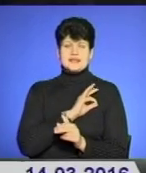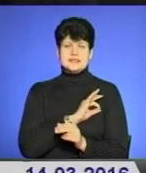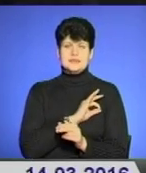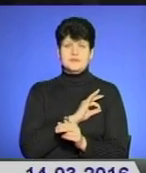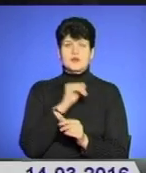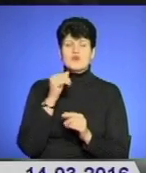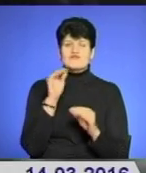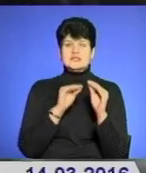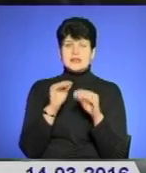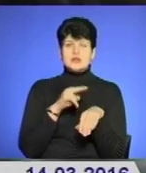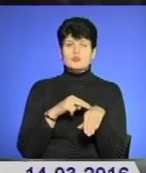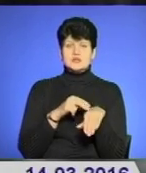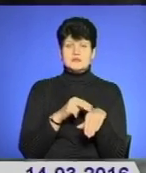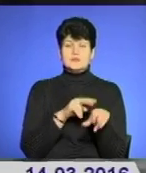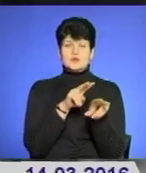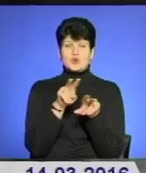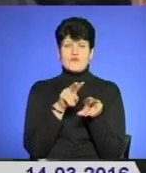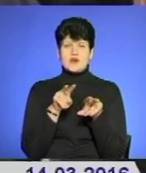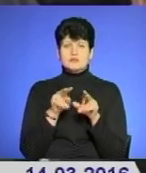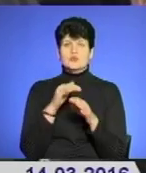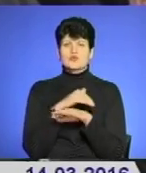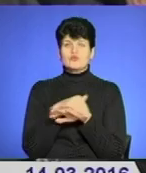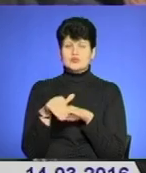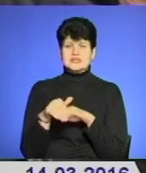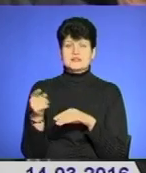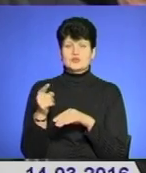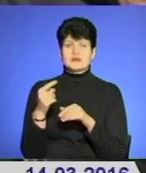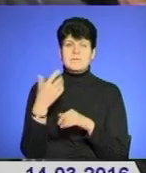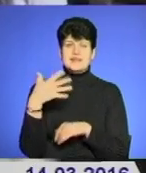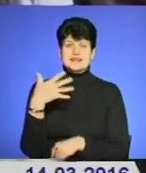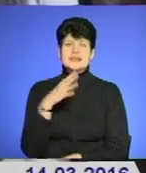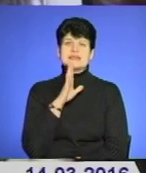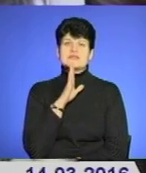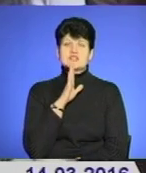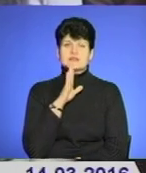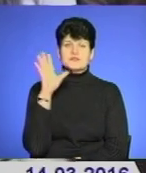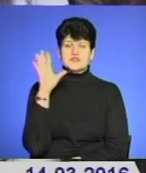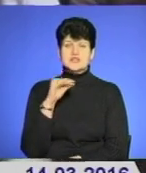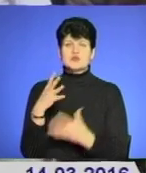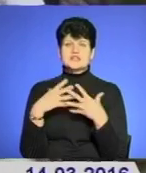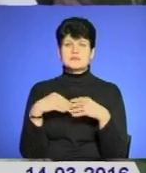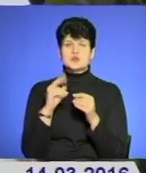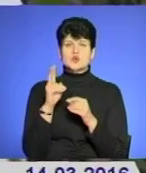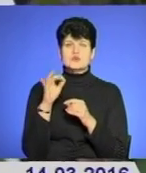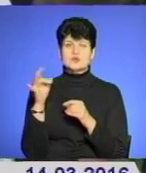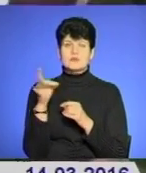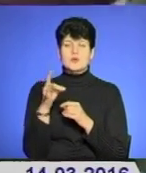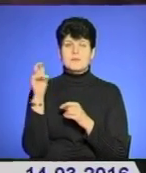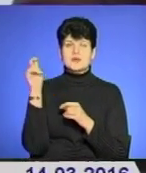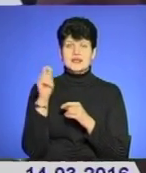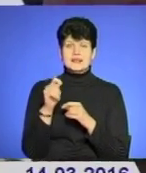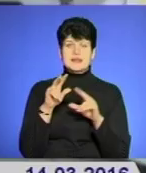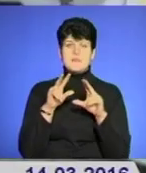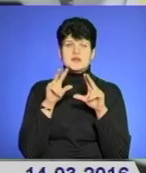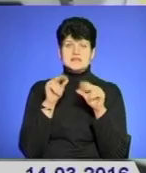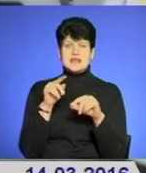складі поліції патрулюватимуть вулиці Тернополя понад 50 дівчат. Усією сім'єю із Козівського району приїхали на